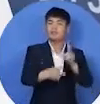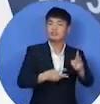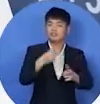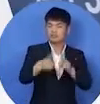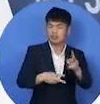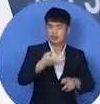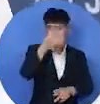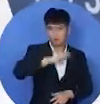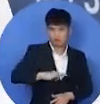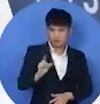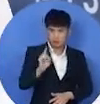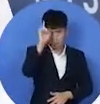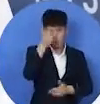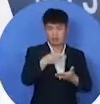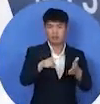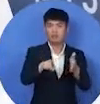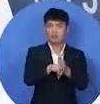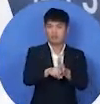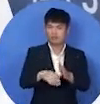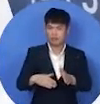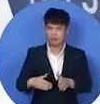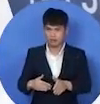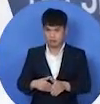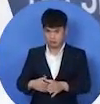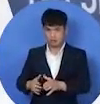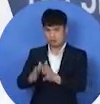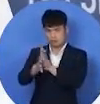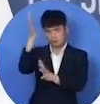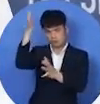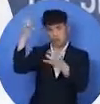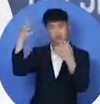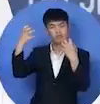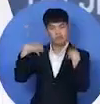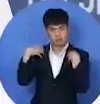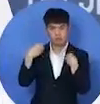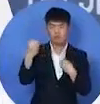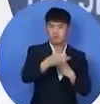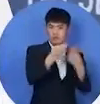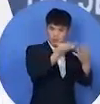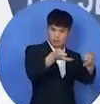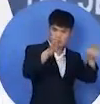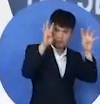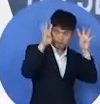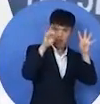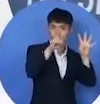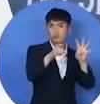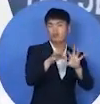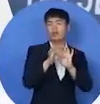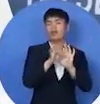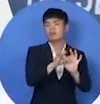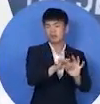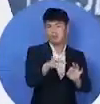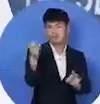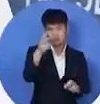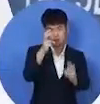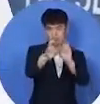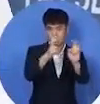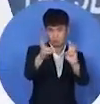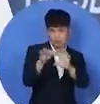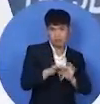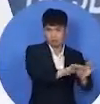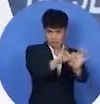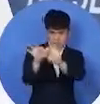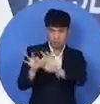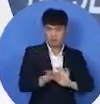성과를 확산시키기 위해서 우리가 그 미래창조과학과 기업과 이렇게 대학 등과 함께 산학연